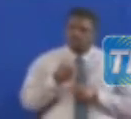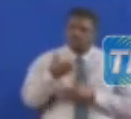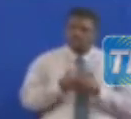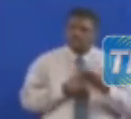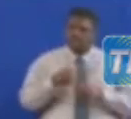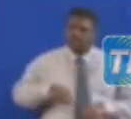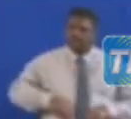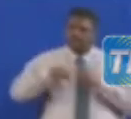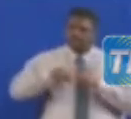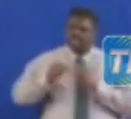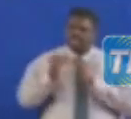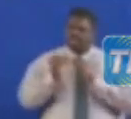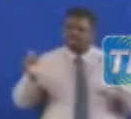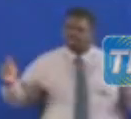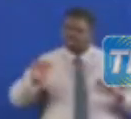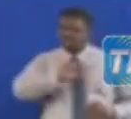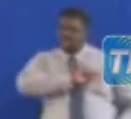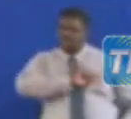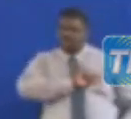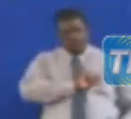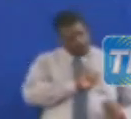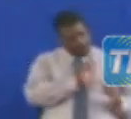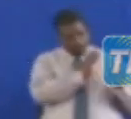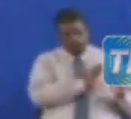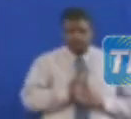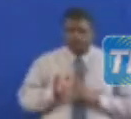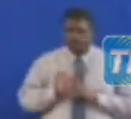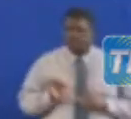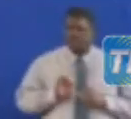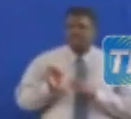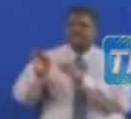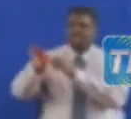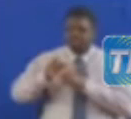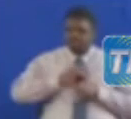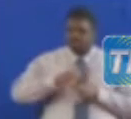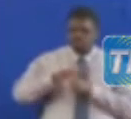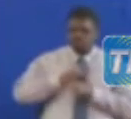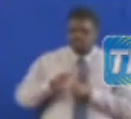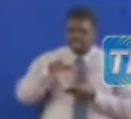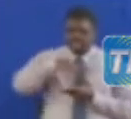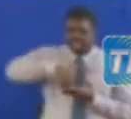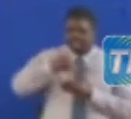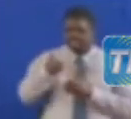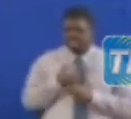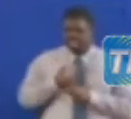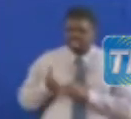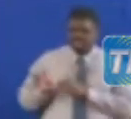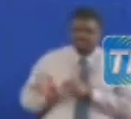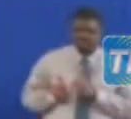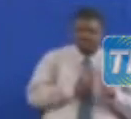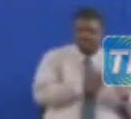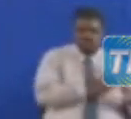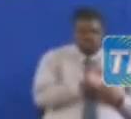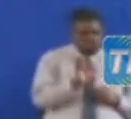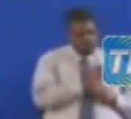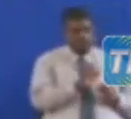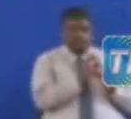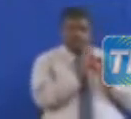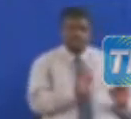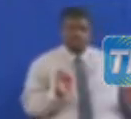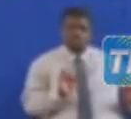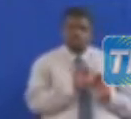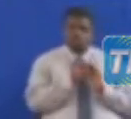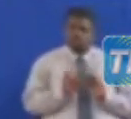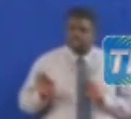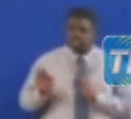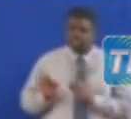usawa wa kijinsia, kuendeleza mipango kabambe na upangaji wa matumizi ya ardhi vijijini na kusimamia vyema